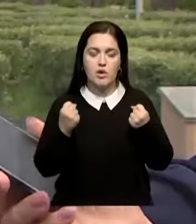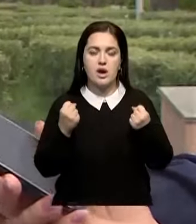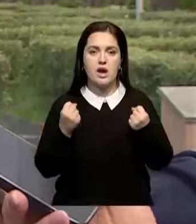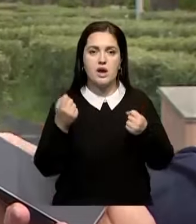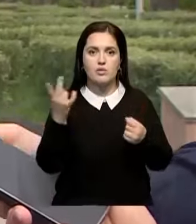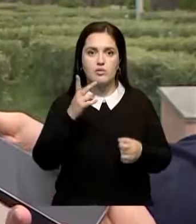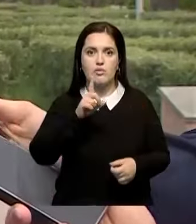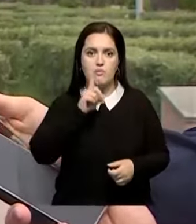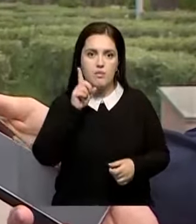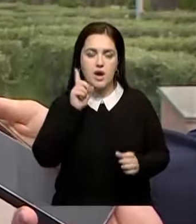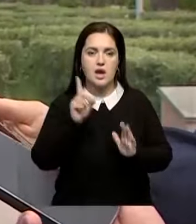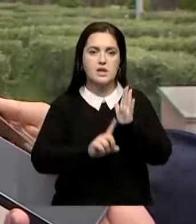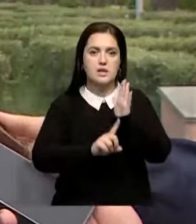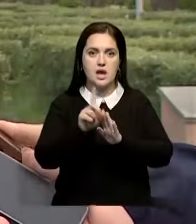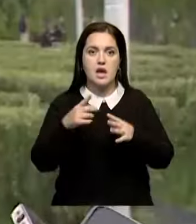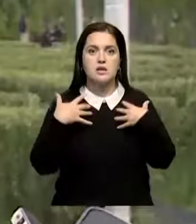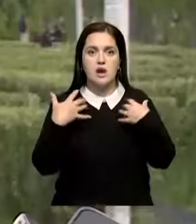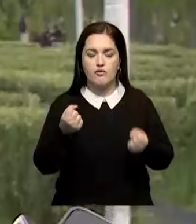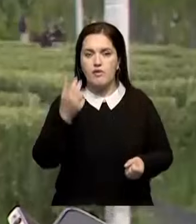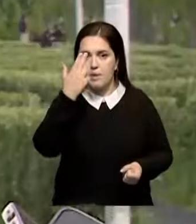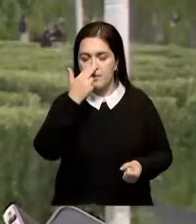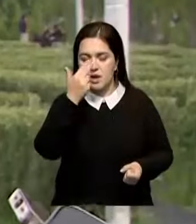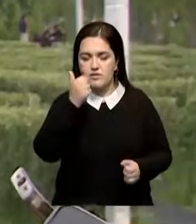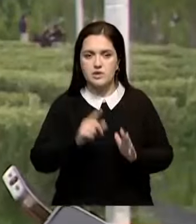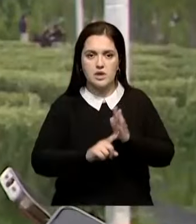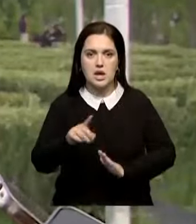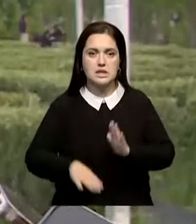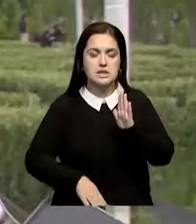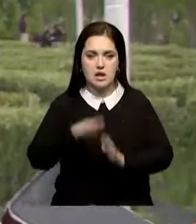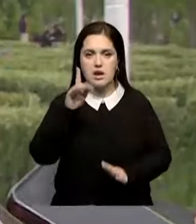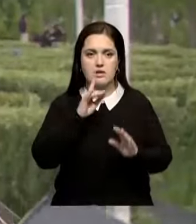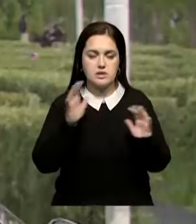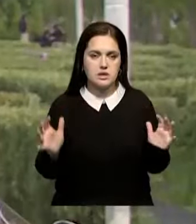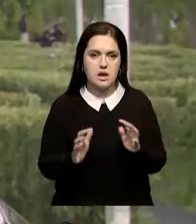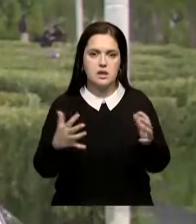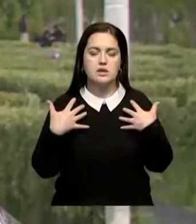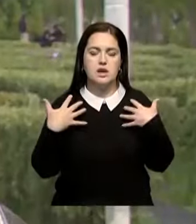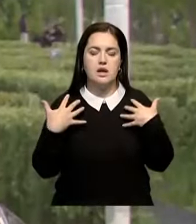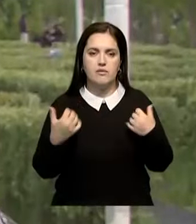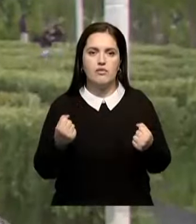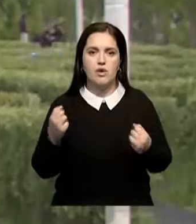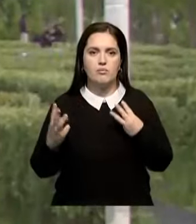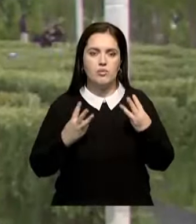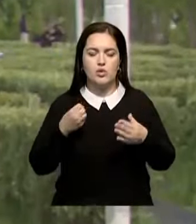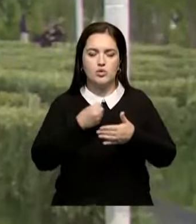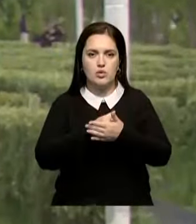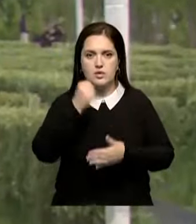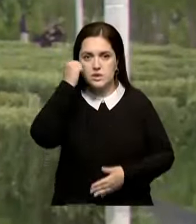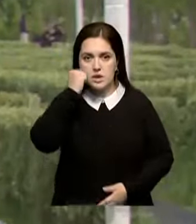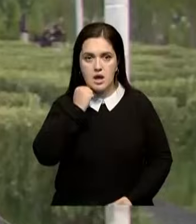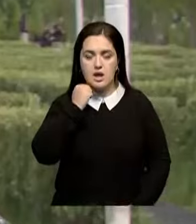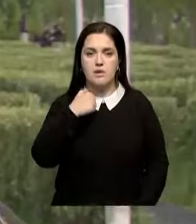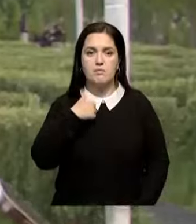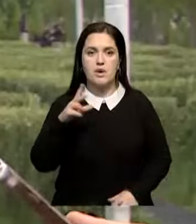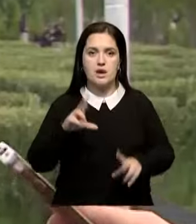надо с юных лет. Так называемые здоровые привычки, которые зародились в детстве, они помогут сохранить здоровье и бодрость духа до глубокой старости. Мы